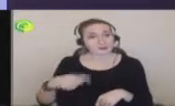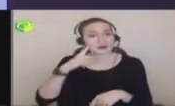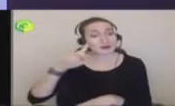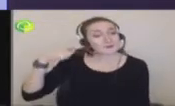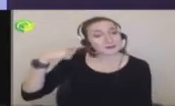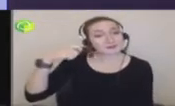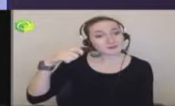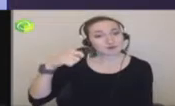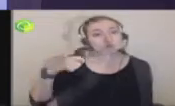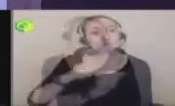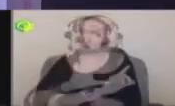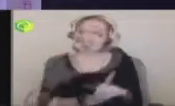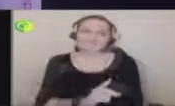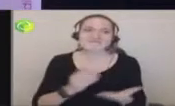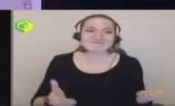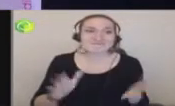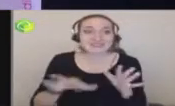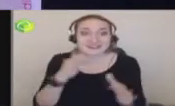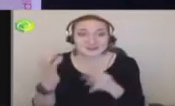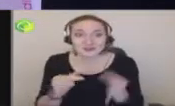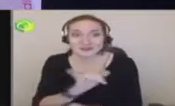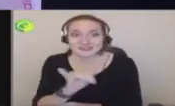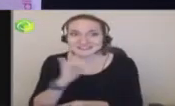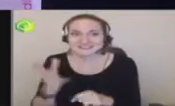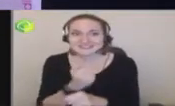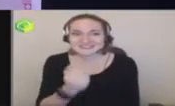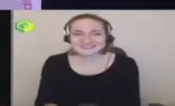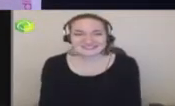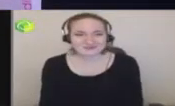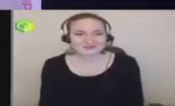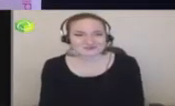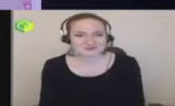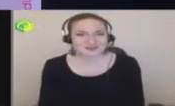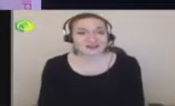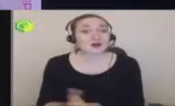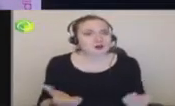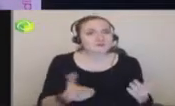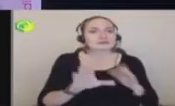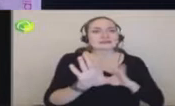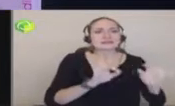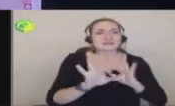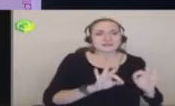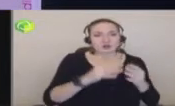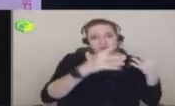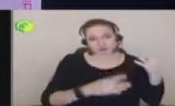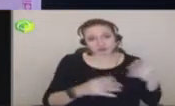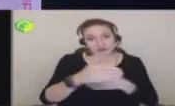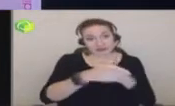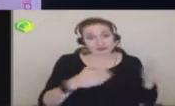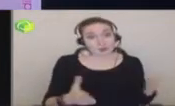des personnes handicapées. On va découvrir les ouvrages qui ont été sélectionnés dans la catégorie Meilleur guide